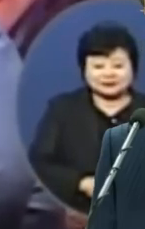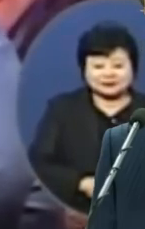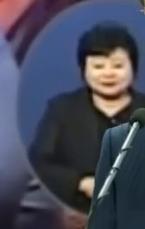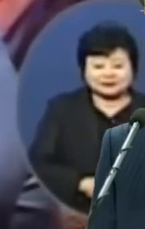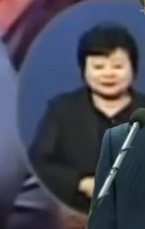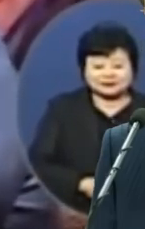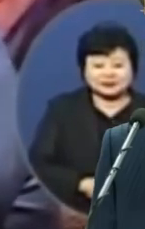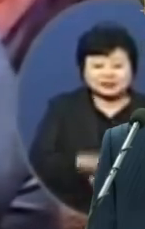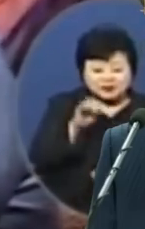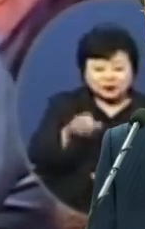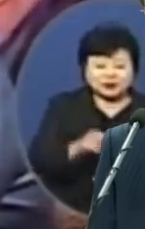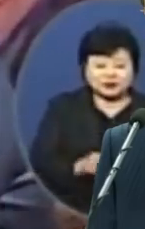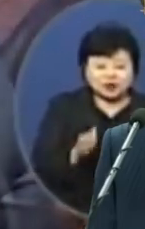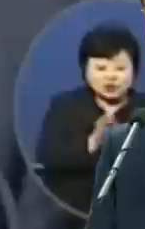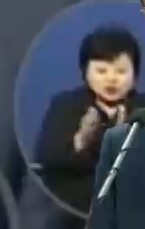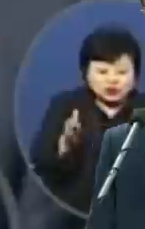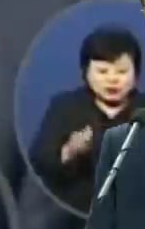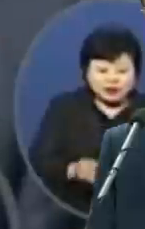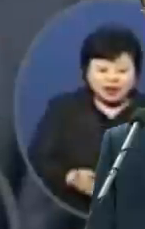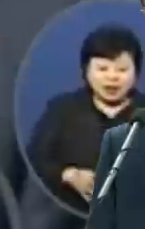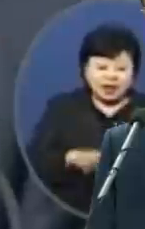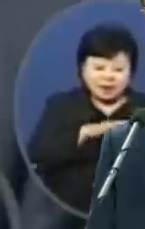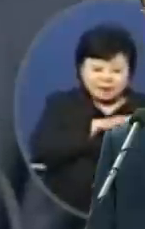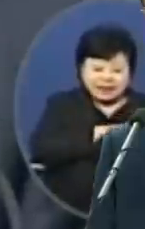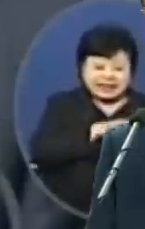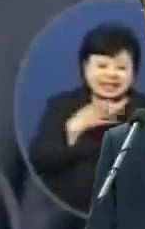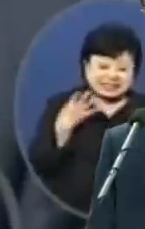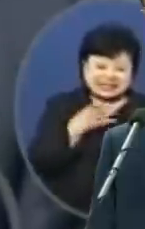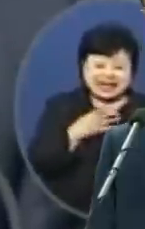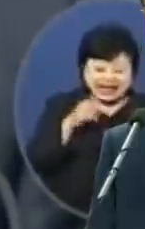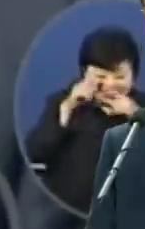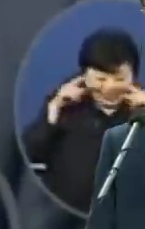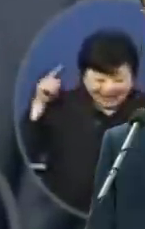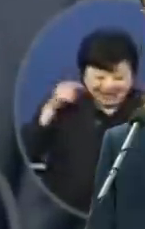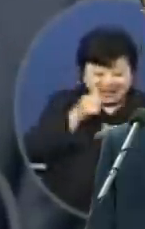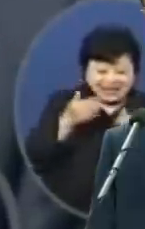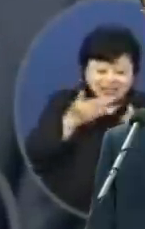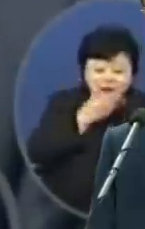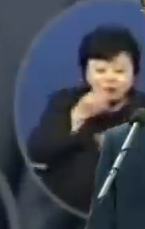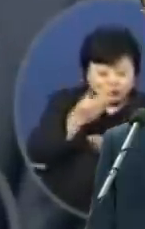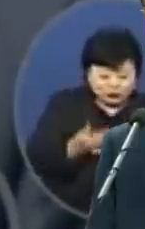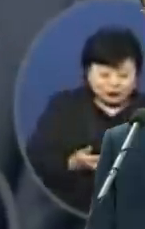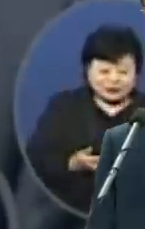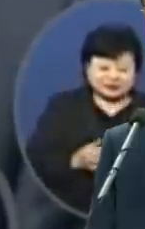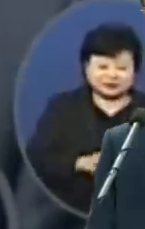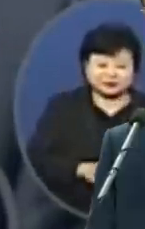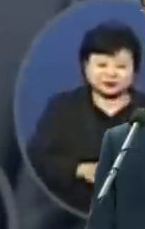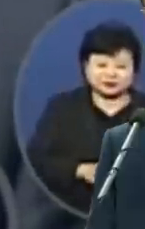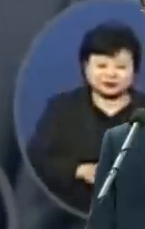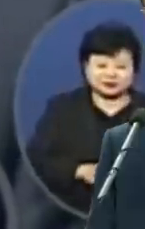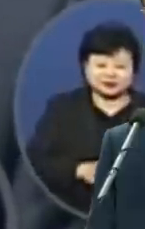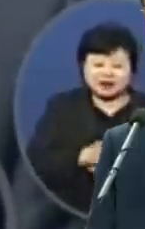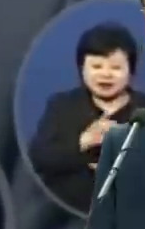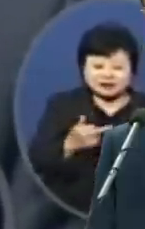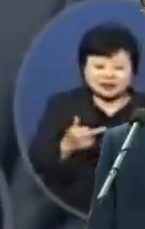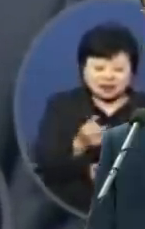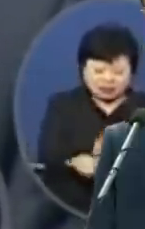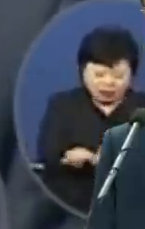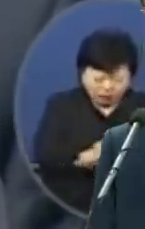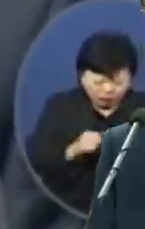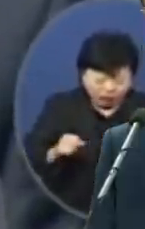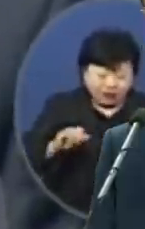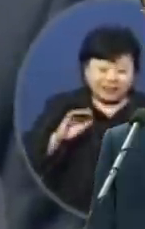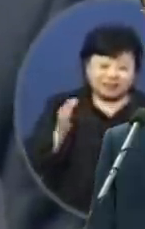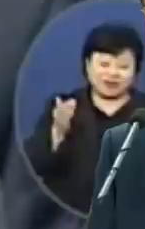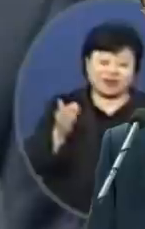그래서 거기에서 출발한 것이 베데시다 대학인 것입니다. 하나님이 복을 주어서 더 크게 되고 더